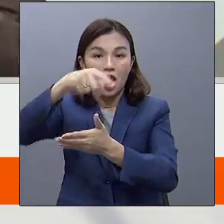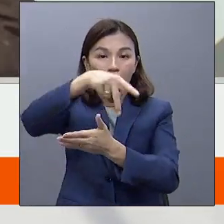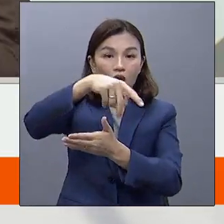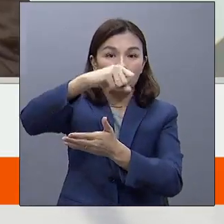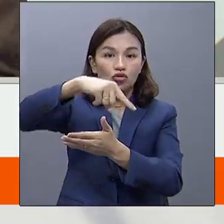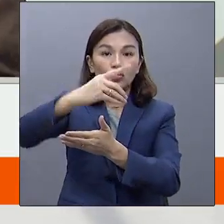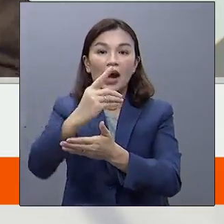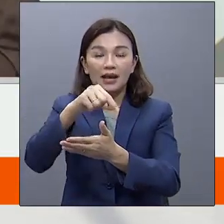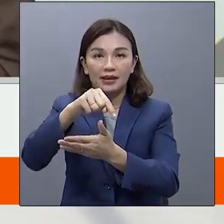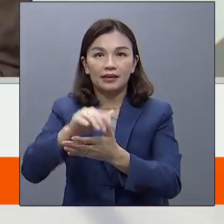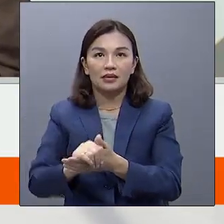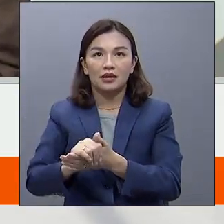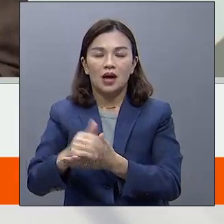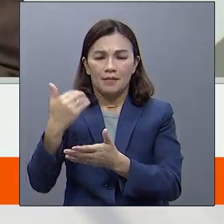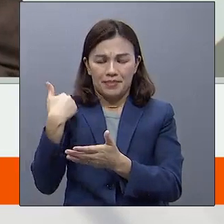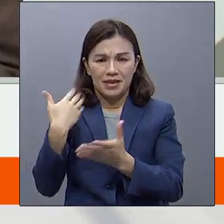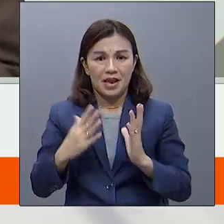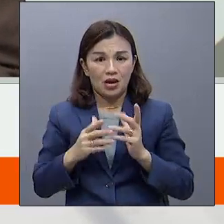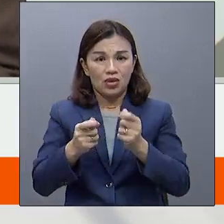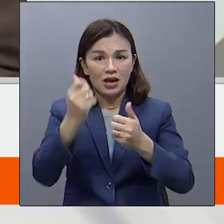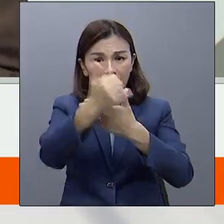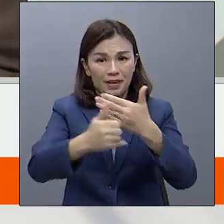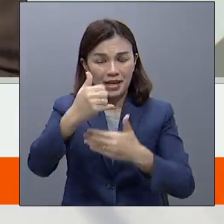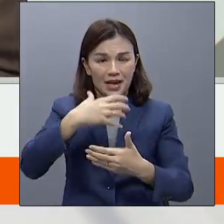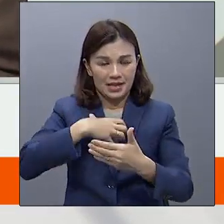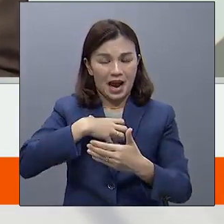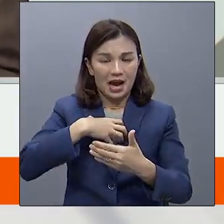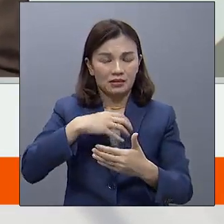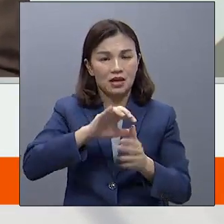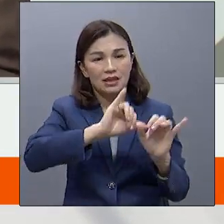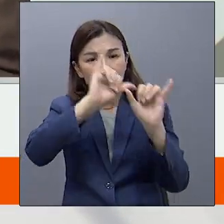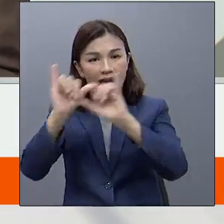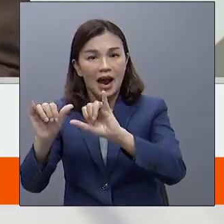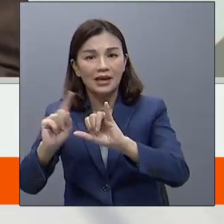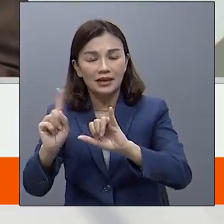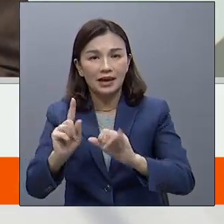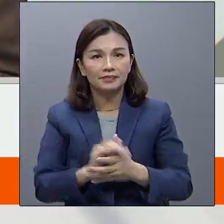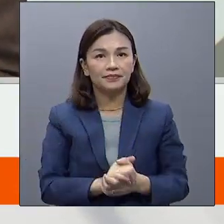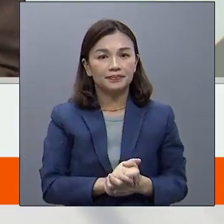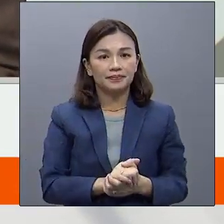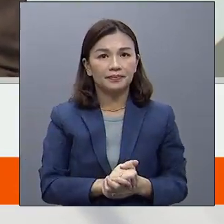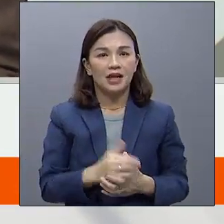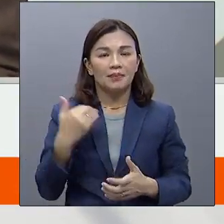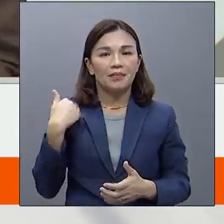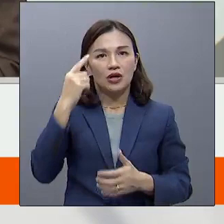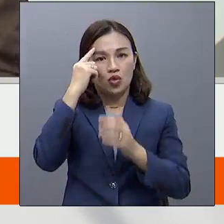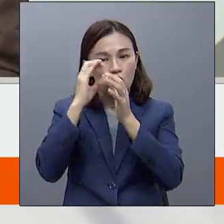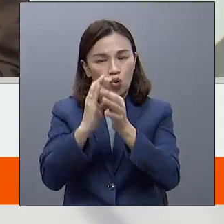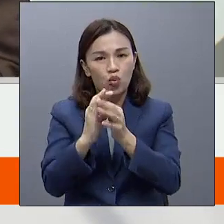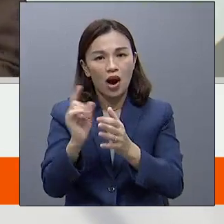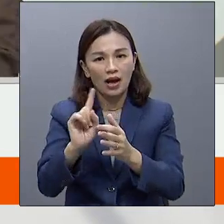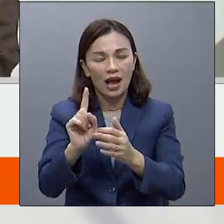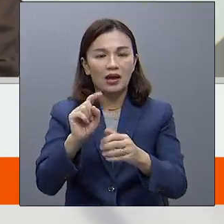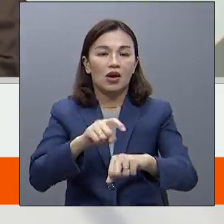ให้การอนุญาตแต่ละชาติที่ต้องการจะอพยพอย่างไรคะถึงตอนนี้เนี่ยมีข้อกังวลอย่างไรบ้างกับเวลา